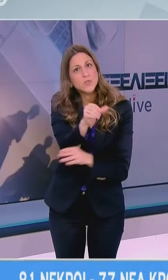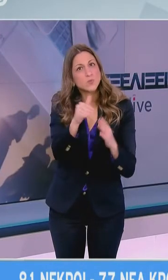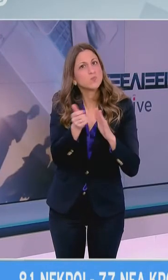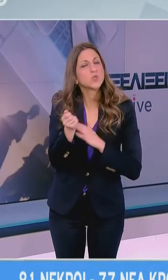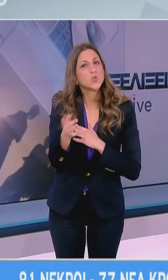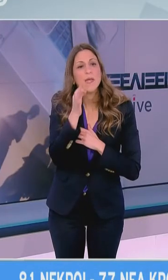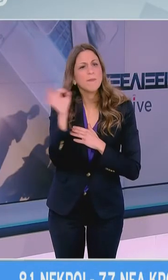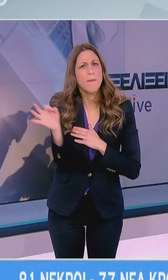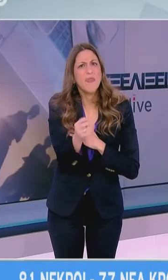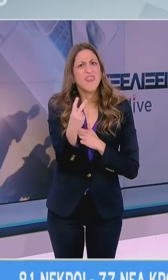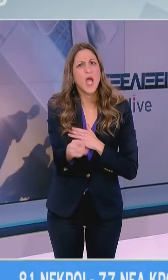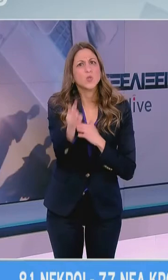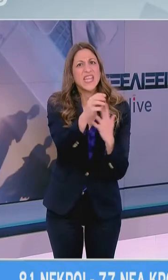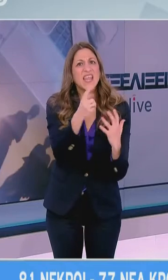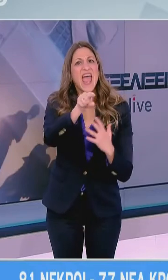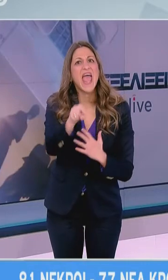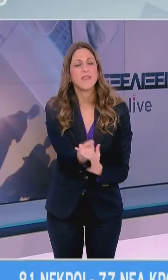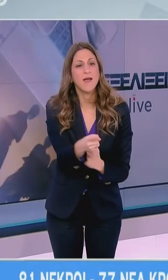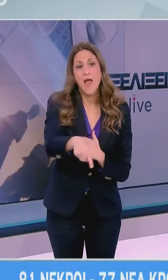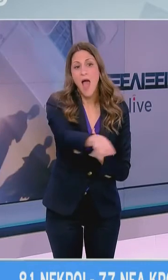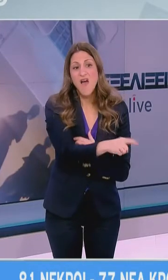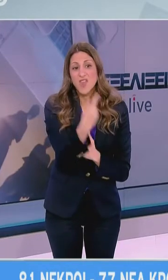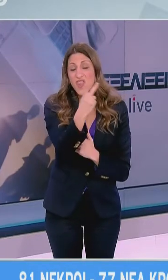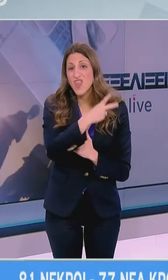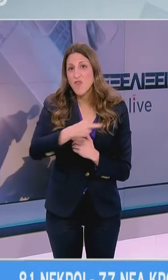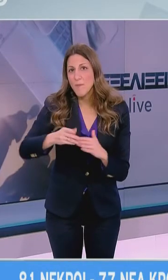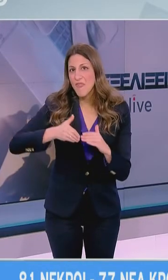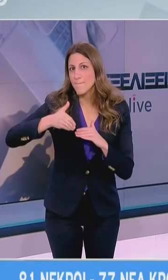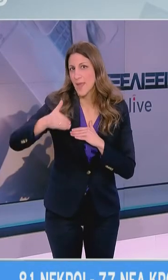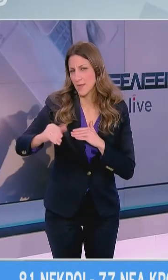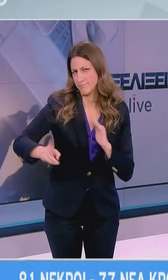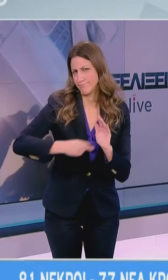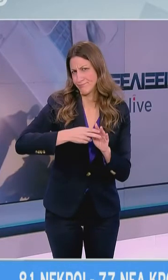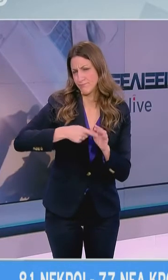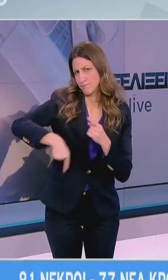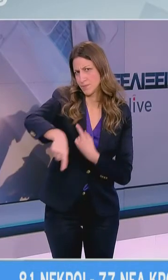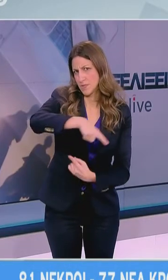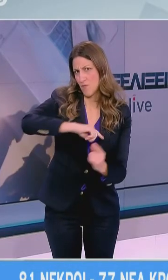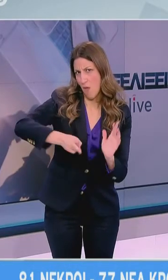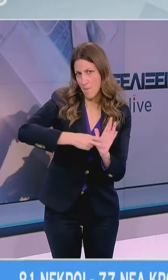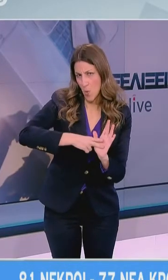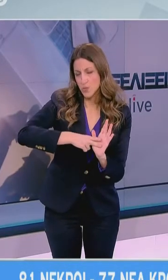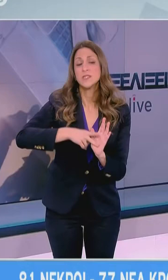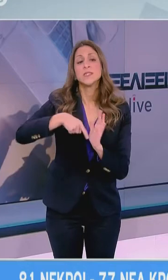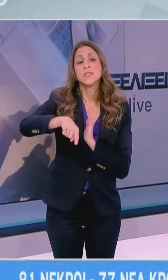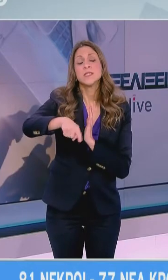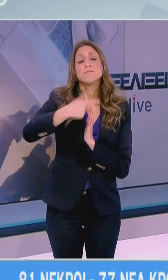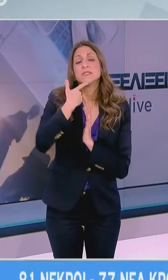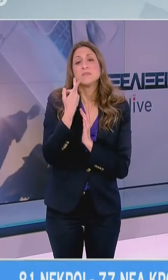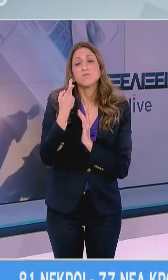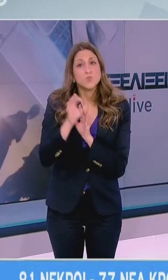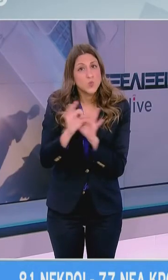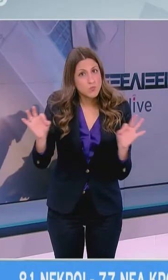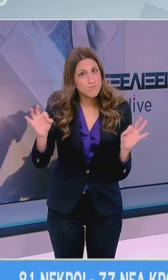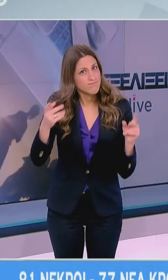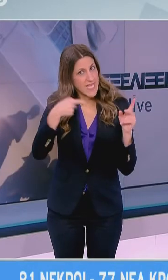739. Πώς αξιολογείται αυτόν τον αριθμό δύο εβδομάδες μετά την καθολική απαγόρευση της κυκλοφορίας? Υπάρχει εκτίμηση για την πραγματική διασπορά